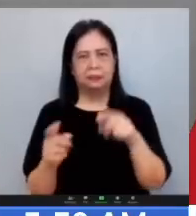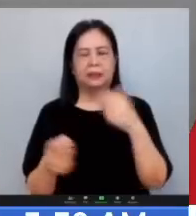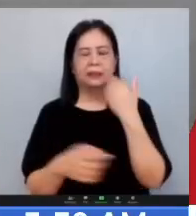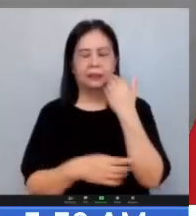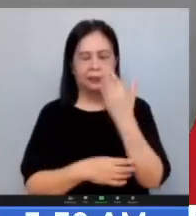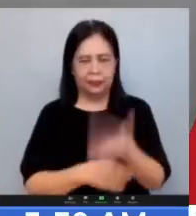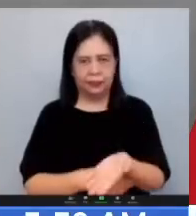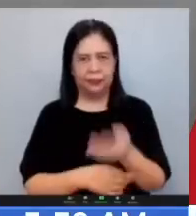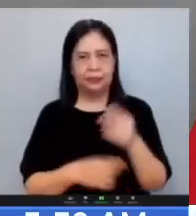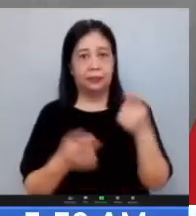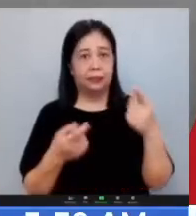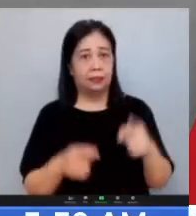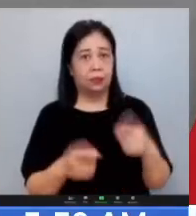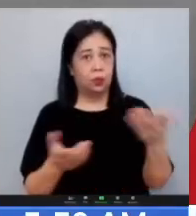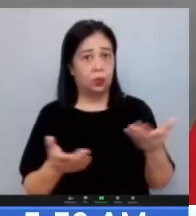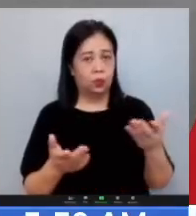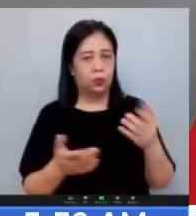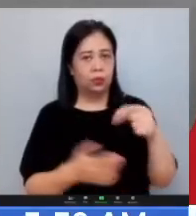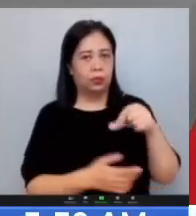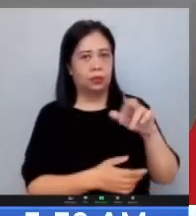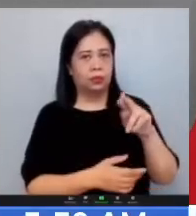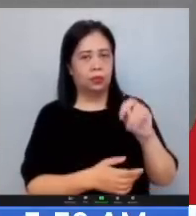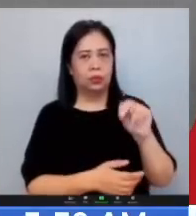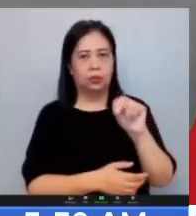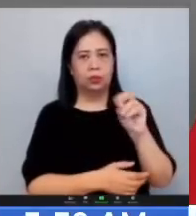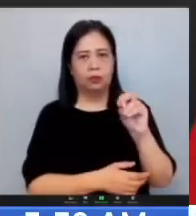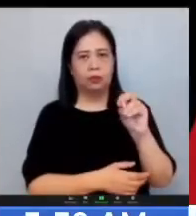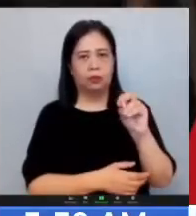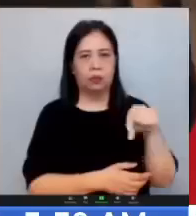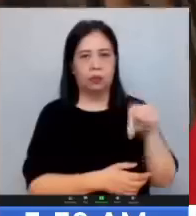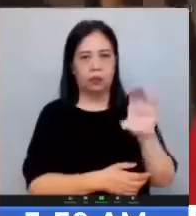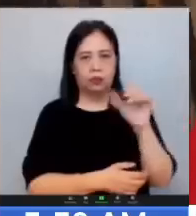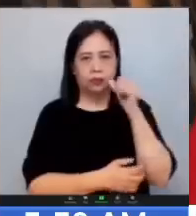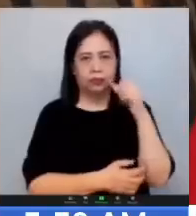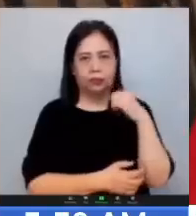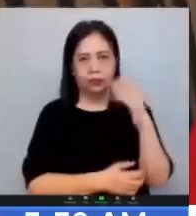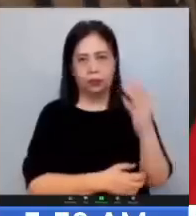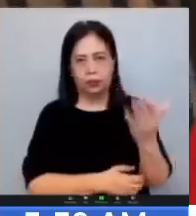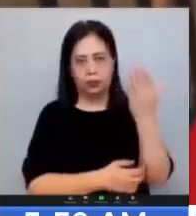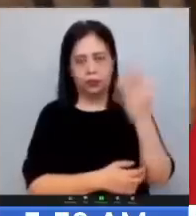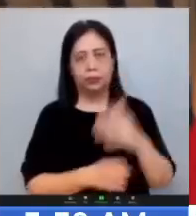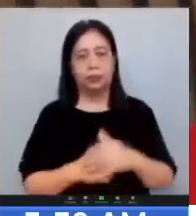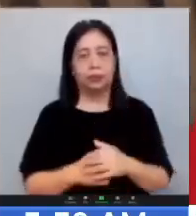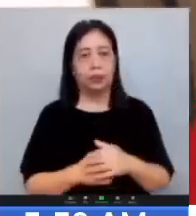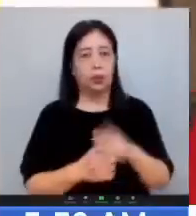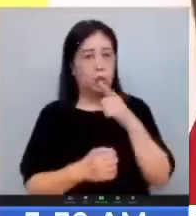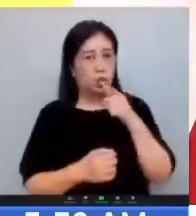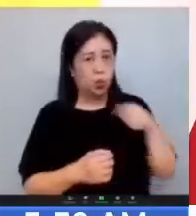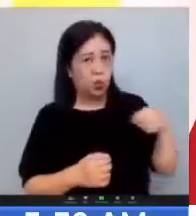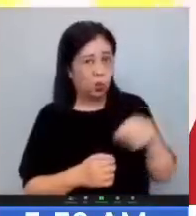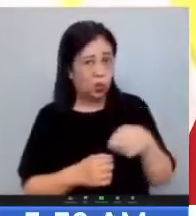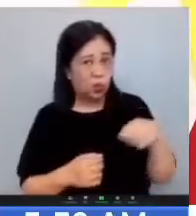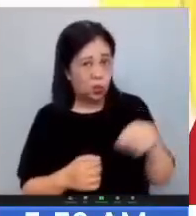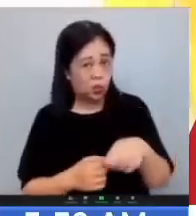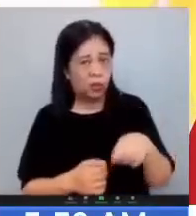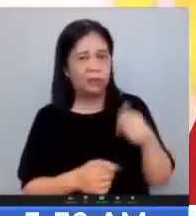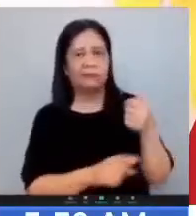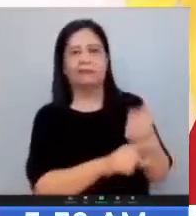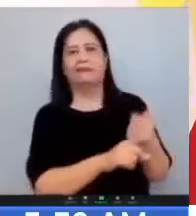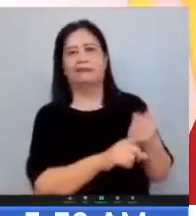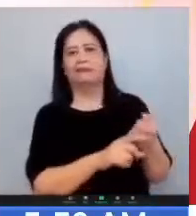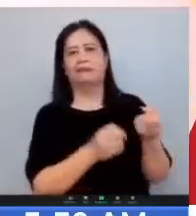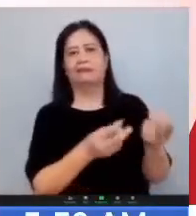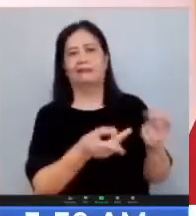Nangyari ang krimen sa Quirino Highway, Novaliches, Quezon City kahapon ng umaga. Ang sumaksak umano sa biktima, mismong kinakasama niya,